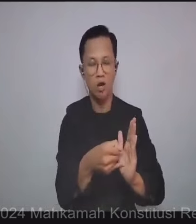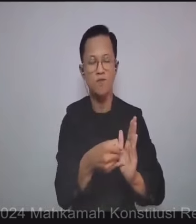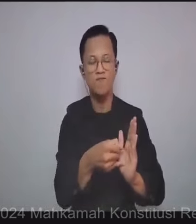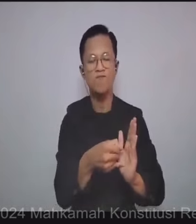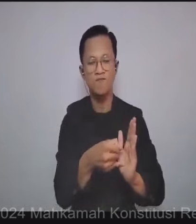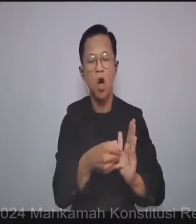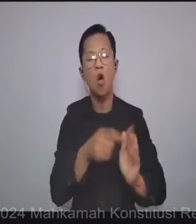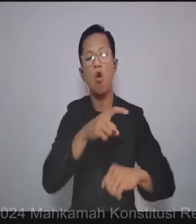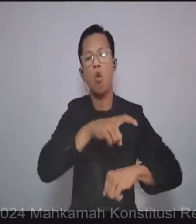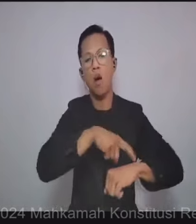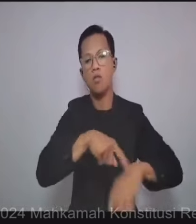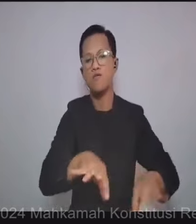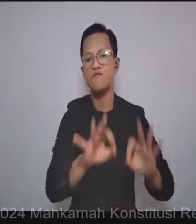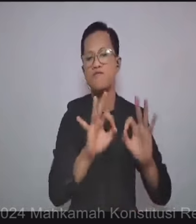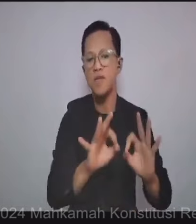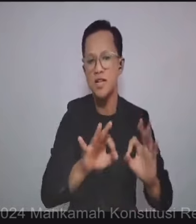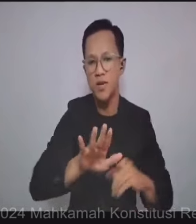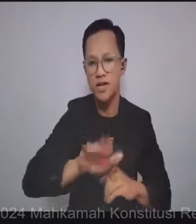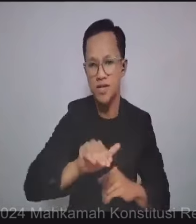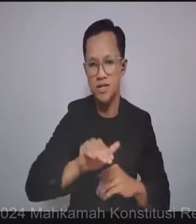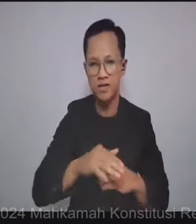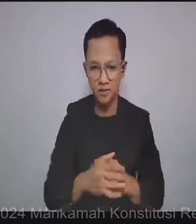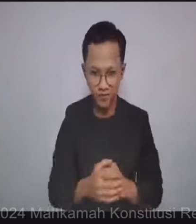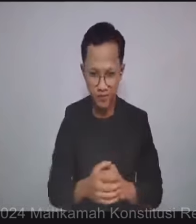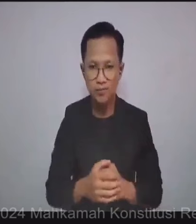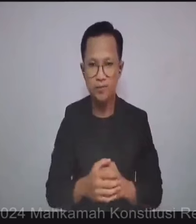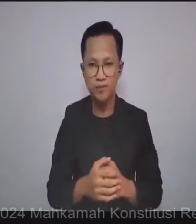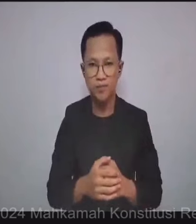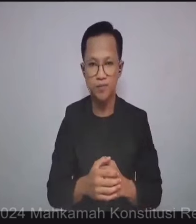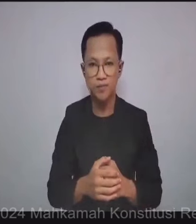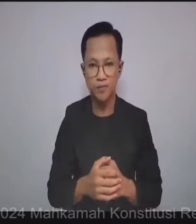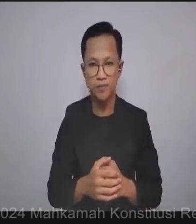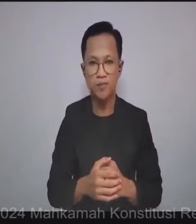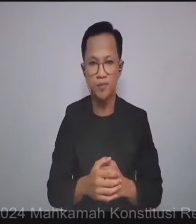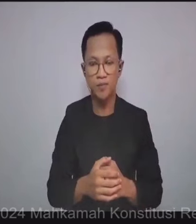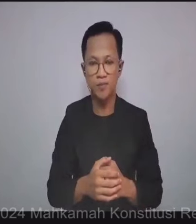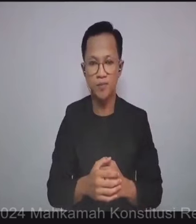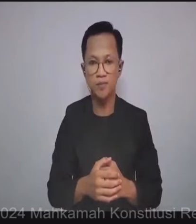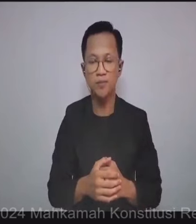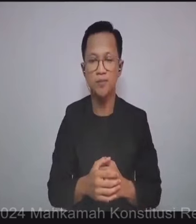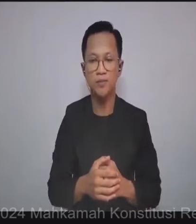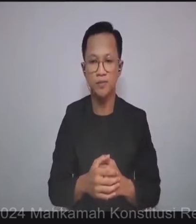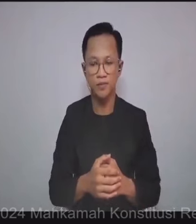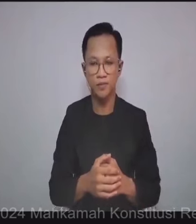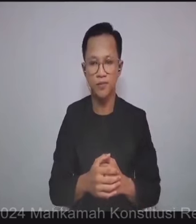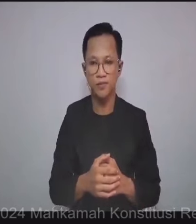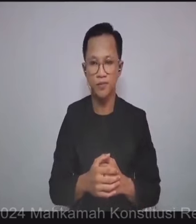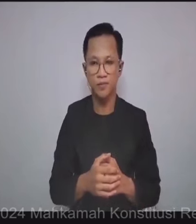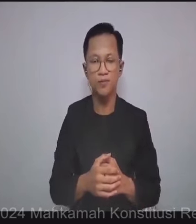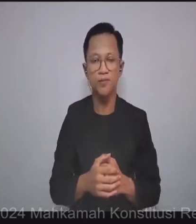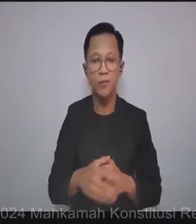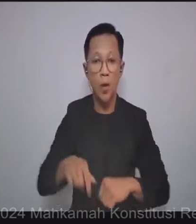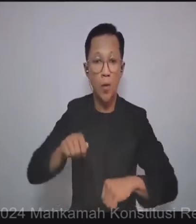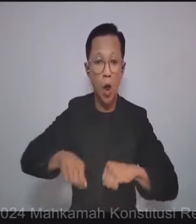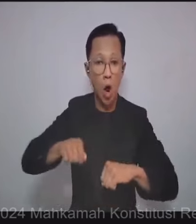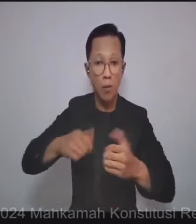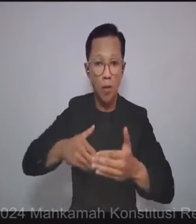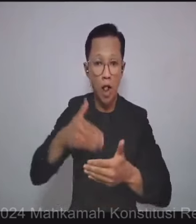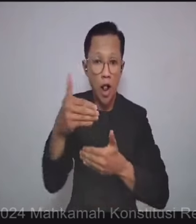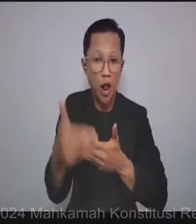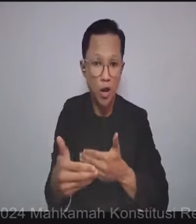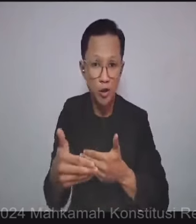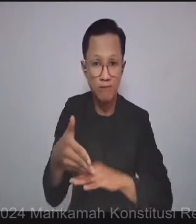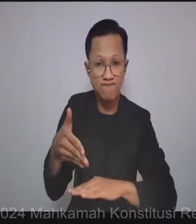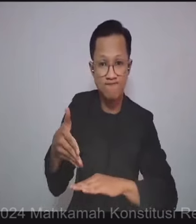kedudukan hukum pemohon dalam Eksepsi menimbang bahwa sebelum mempertimbangkan lebih lanjut kedudukan hukum pemohon mahkamah akan